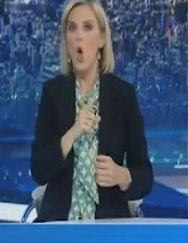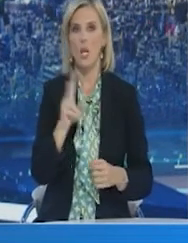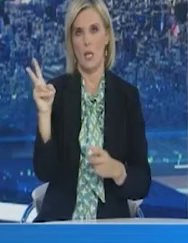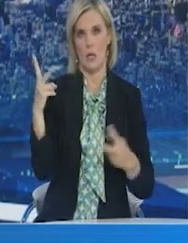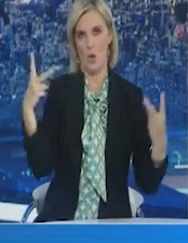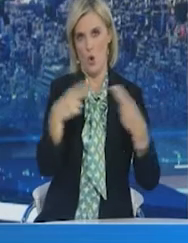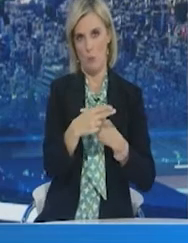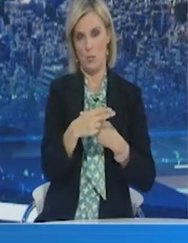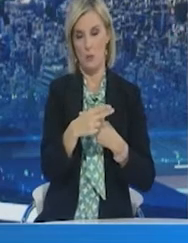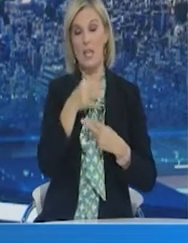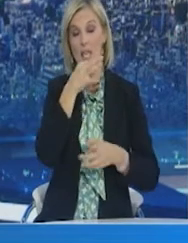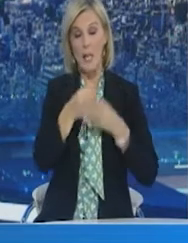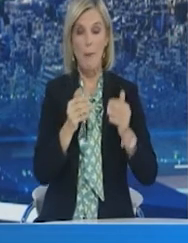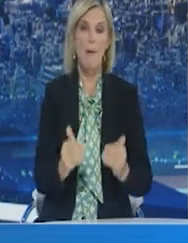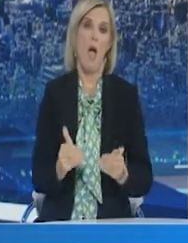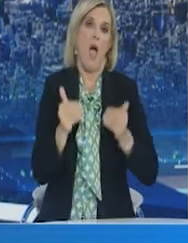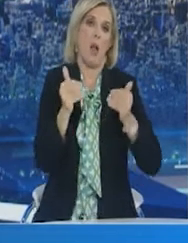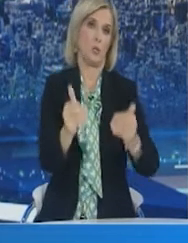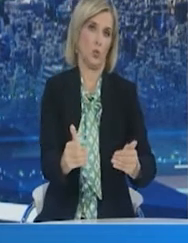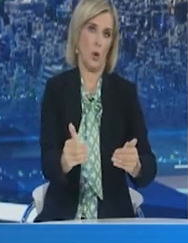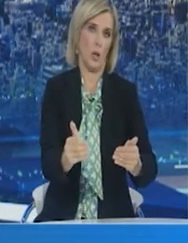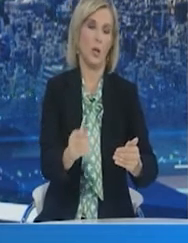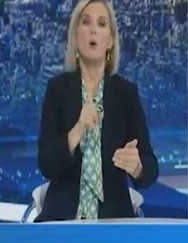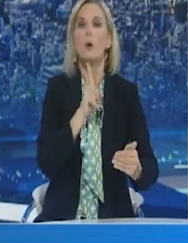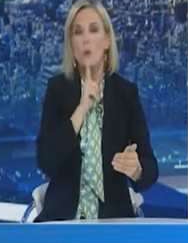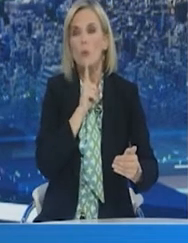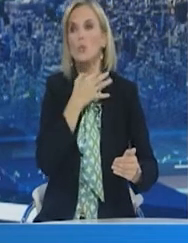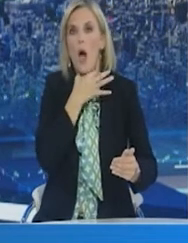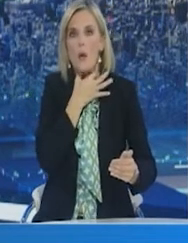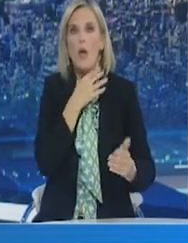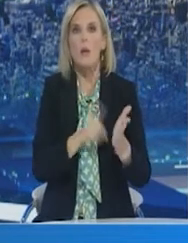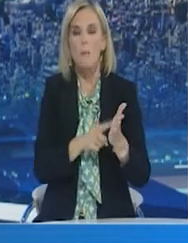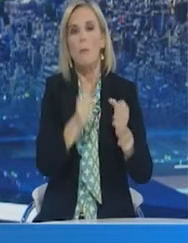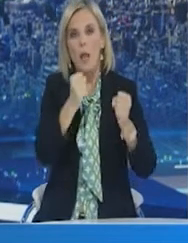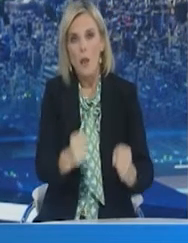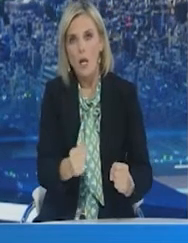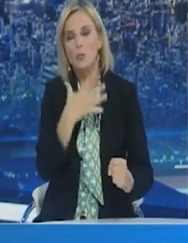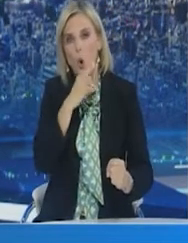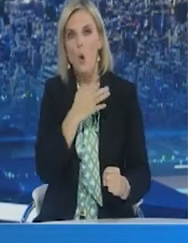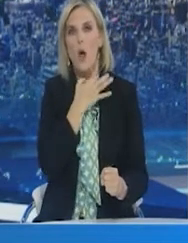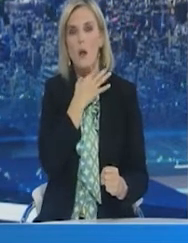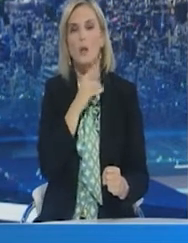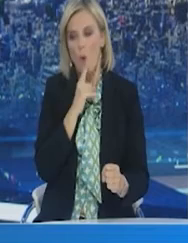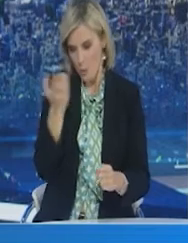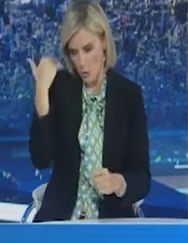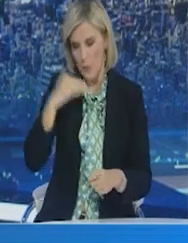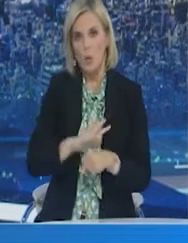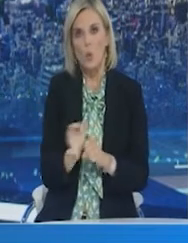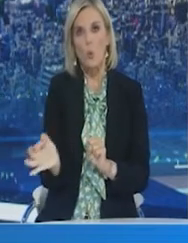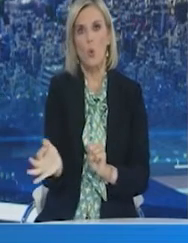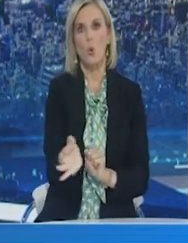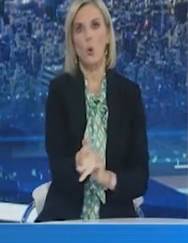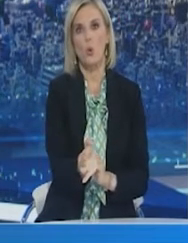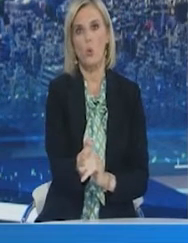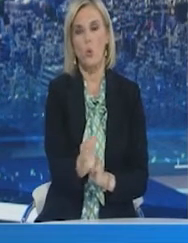χορήγηση των αδειών, όπως έγινε ίσχυε η αναστολή αυτή και κατά τη διάρκεια της πανδημίας και μέχρι τις αρχές